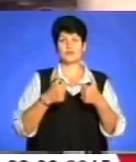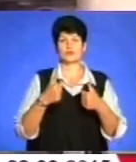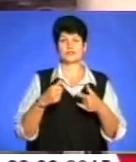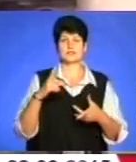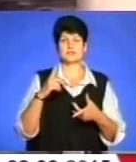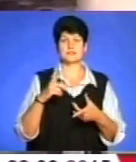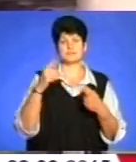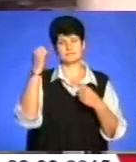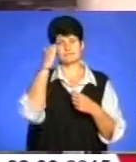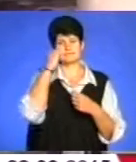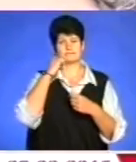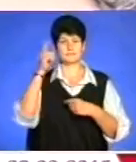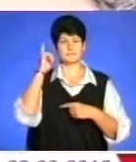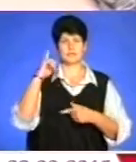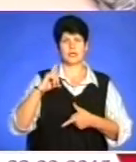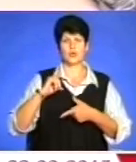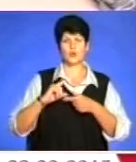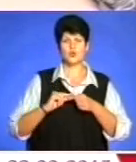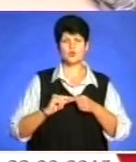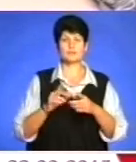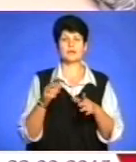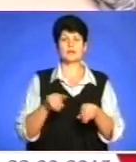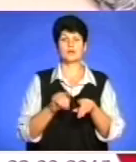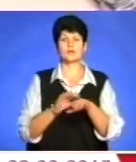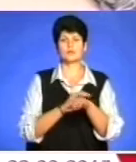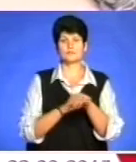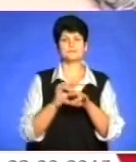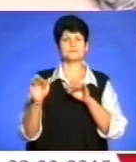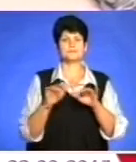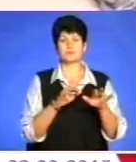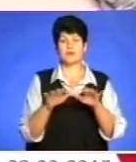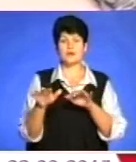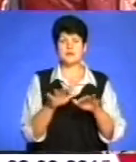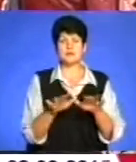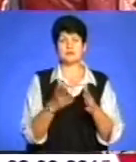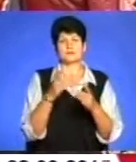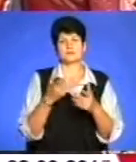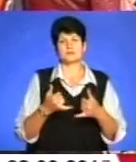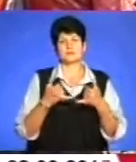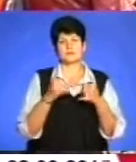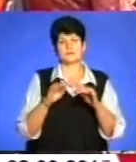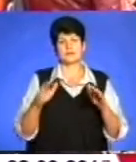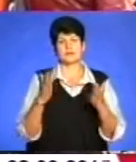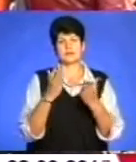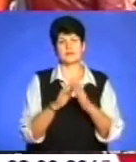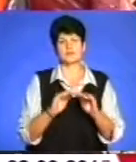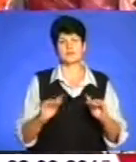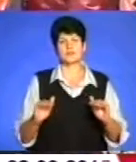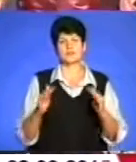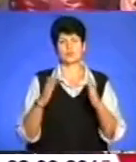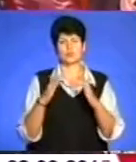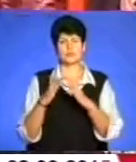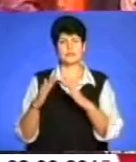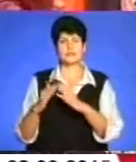рамках фестивалю також пройшла доброчинна акція на підтримку дітей, що перебувають в дитячих будинках. Заходи, які несуть в собі